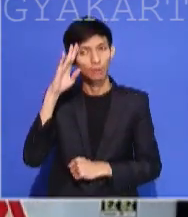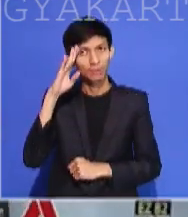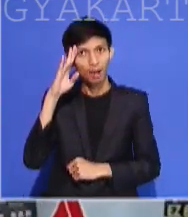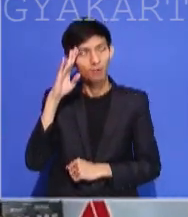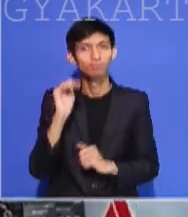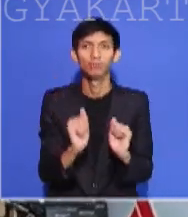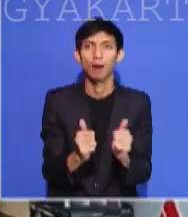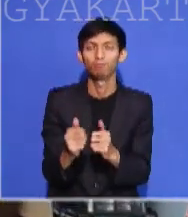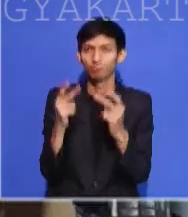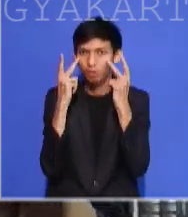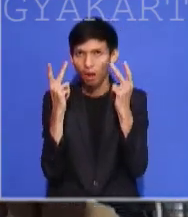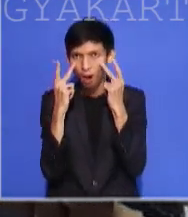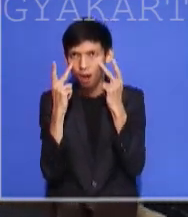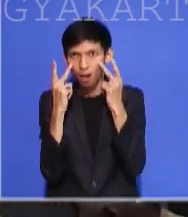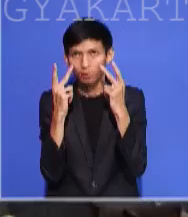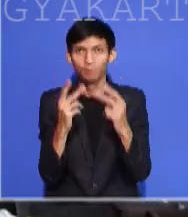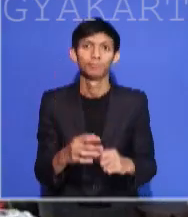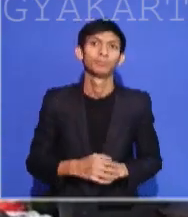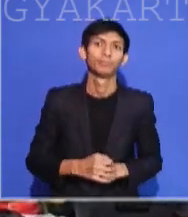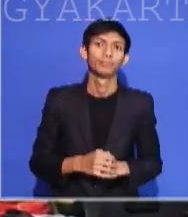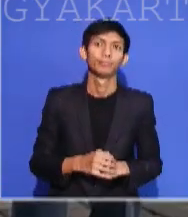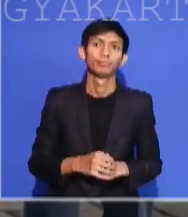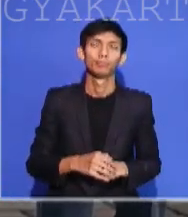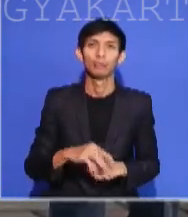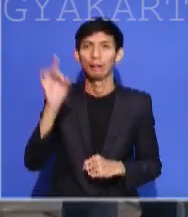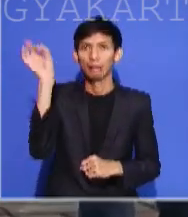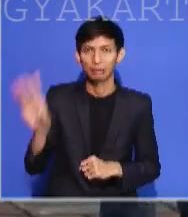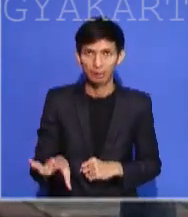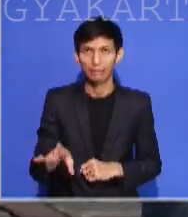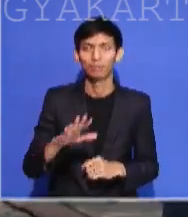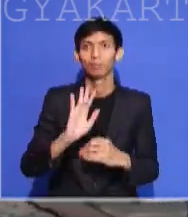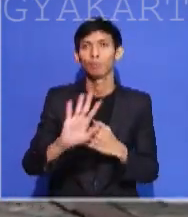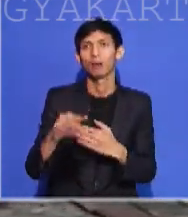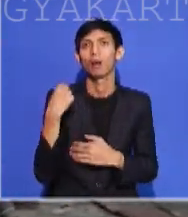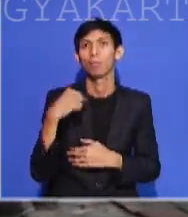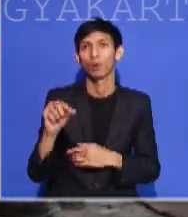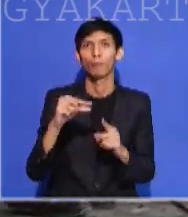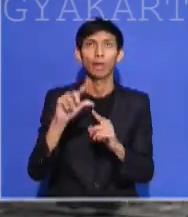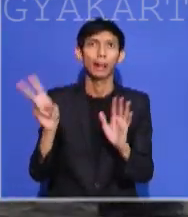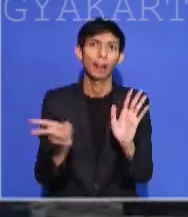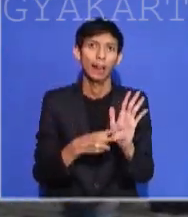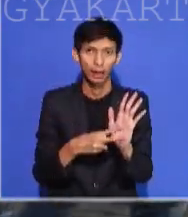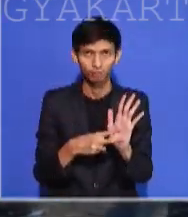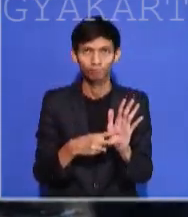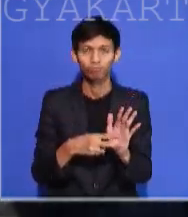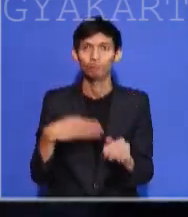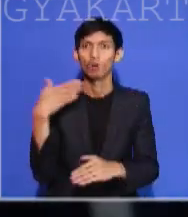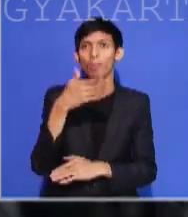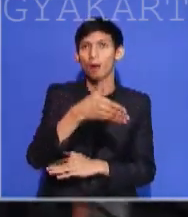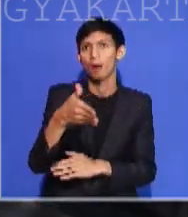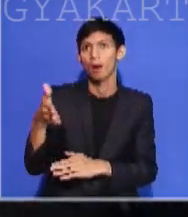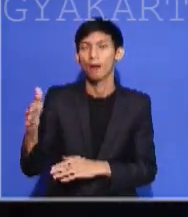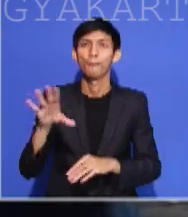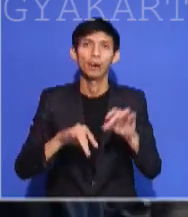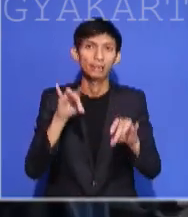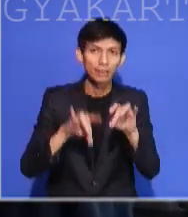suplai kelistrikan berlangsung di halaman Kantor PLN up3 Yogyakarta apel siaga dihadiri oleh jajaran manajemen